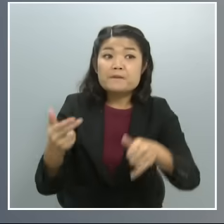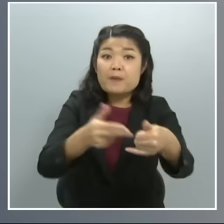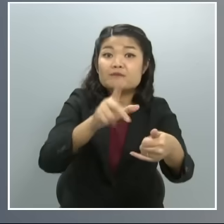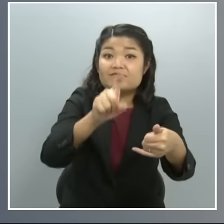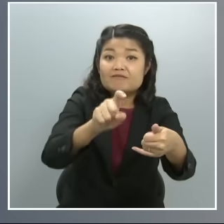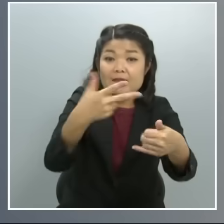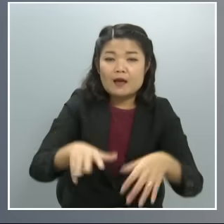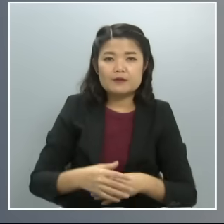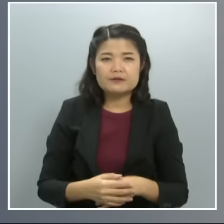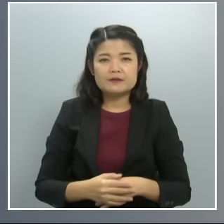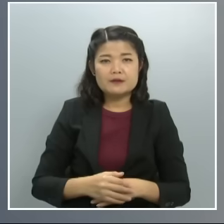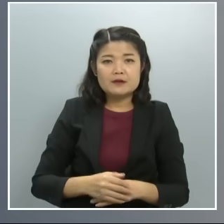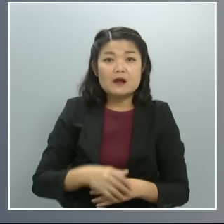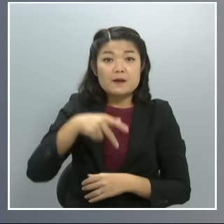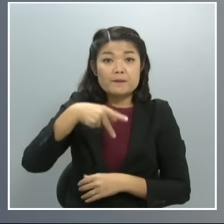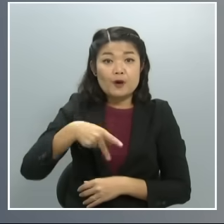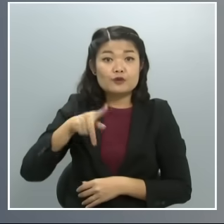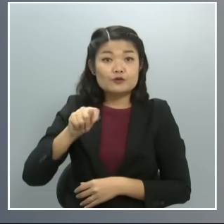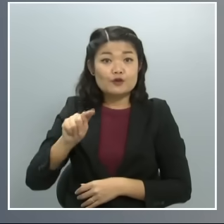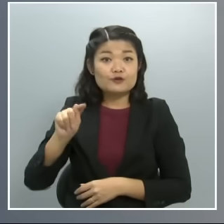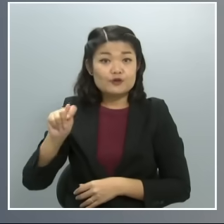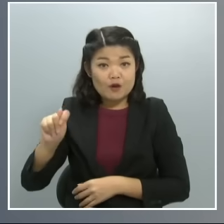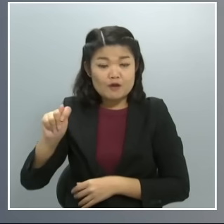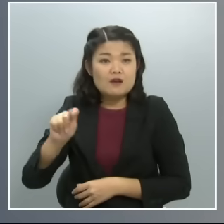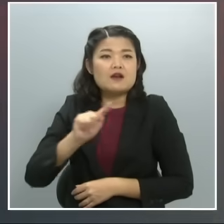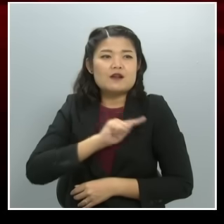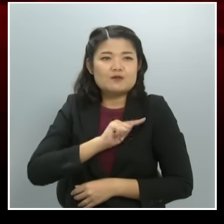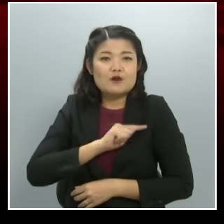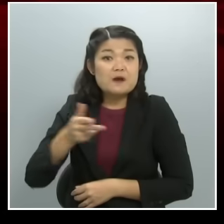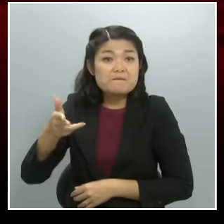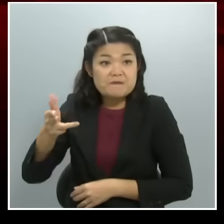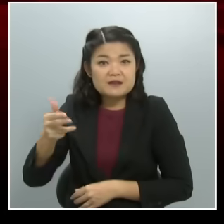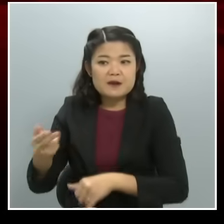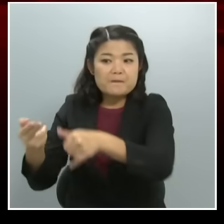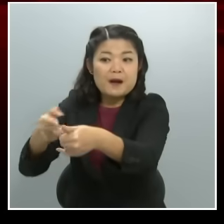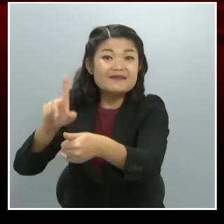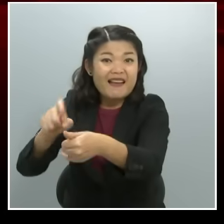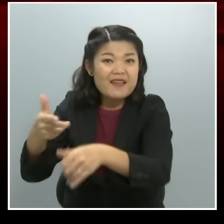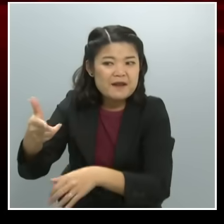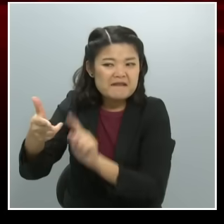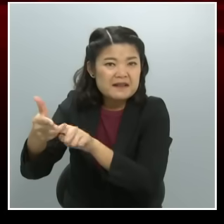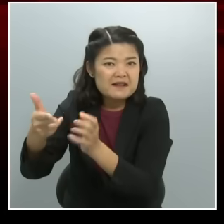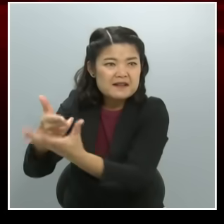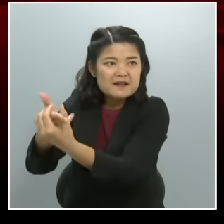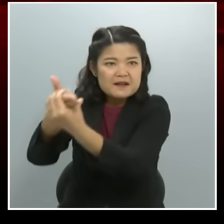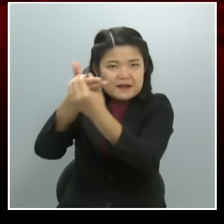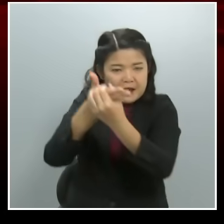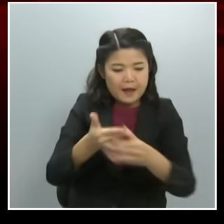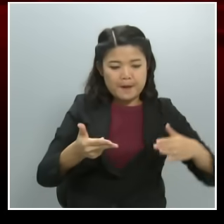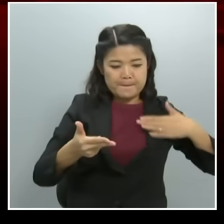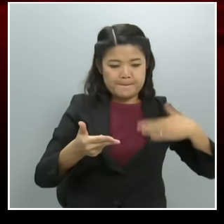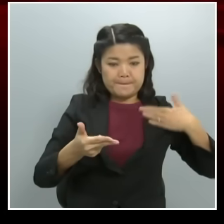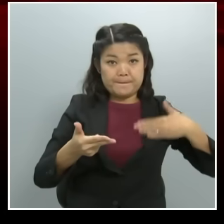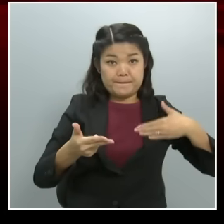รวจตรีเกียรติศักดิ์ท่านผู้ชมเป็นคนอาวุธปืนที่ใช้ยิงสารวัตรศิวกรมาห่อด้วยผ้าคลุมเก้า